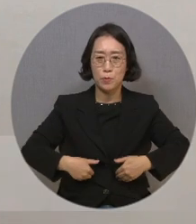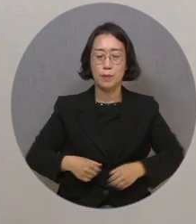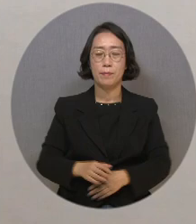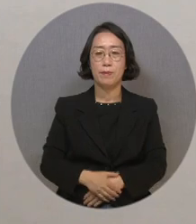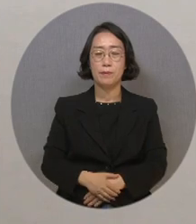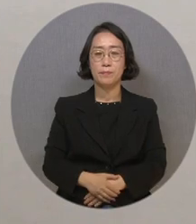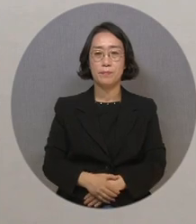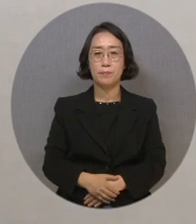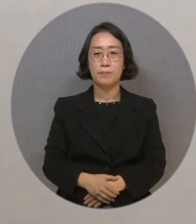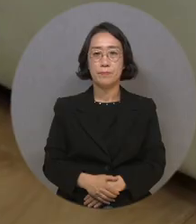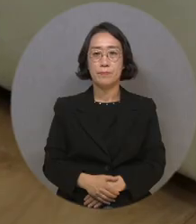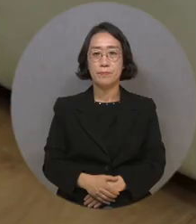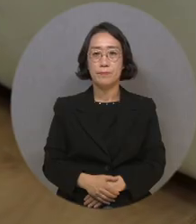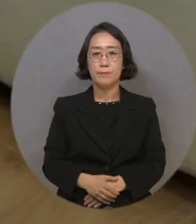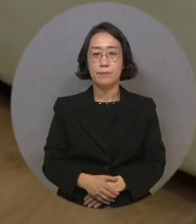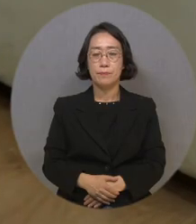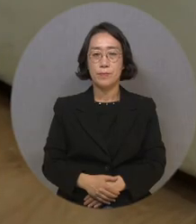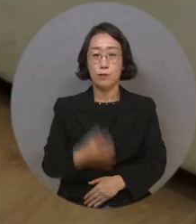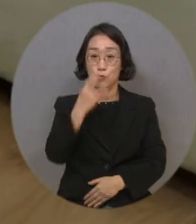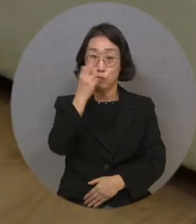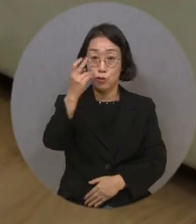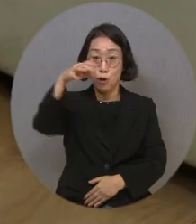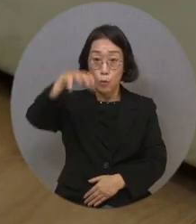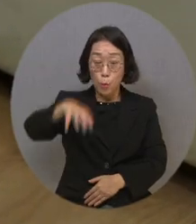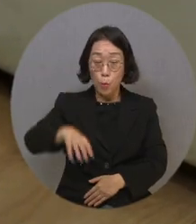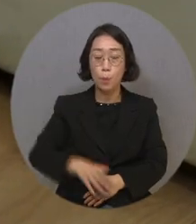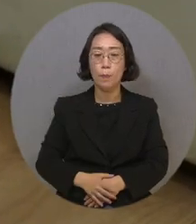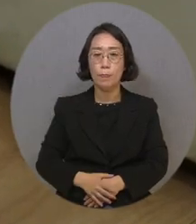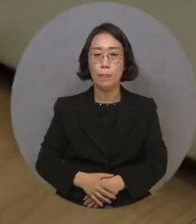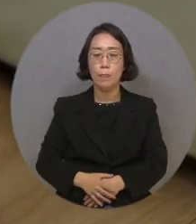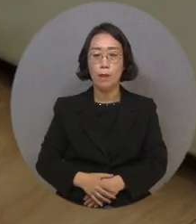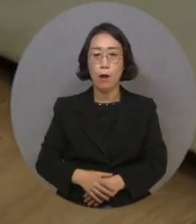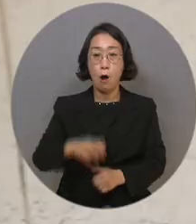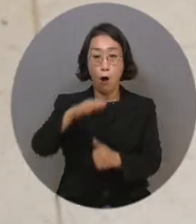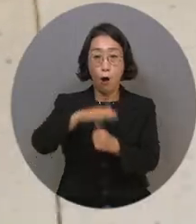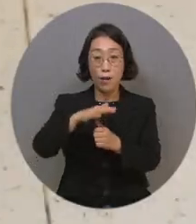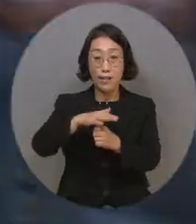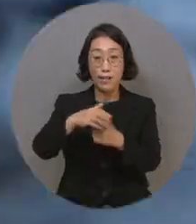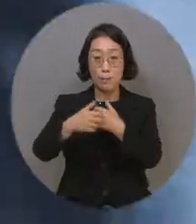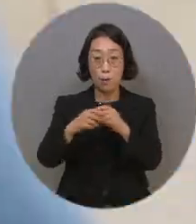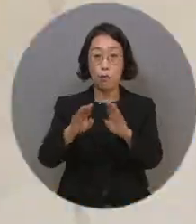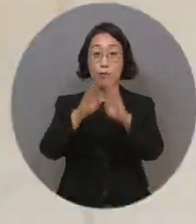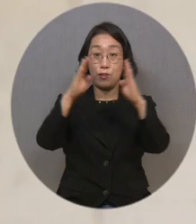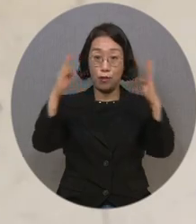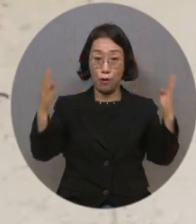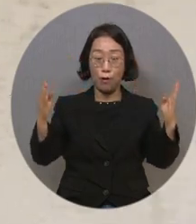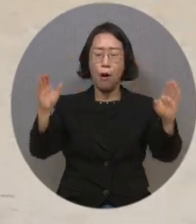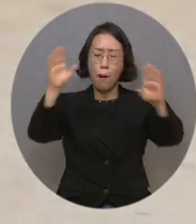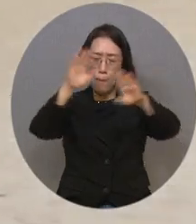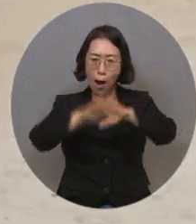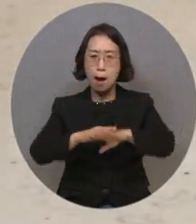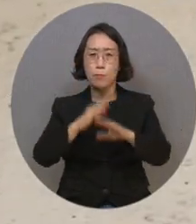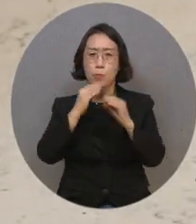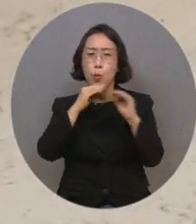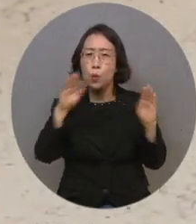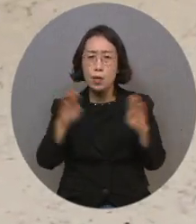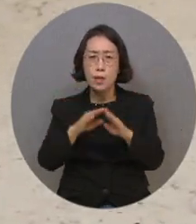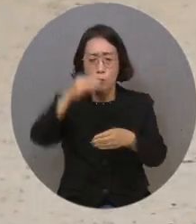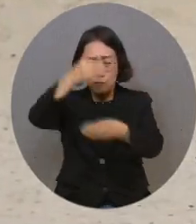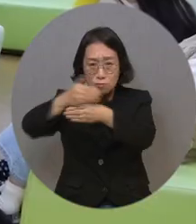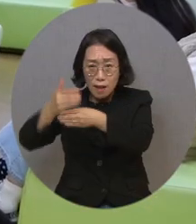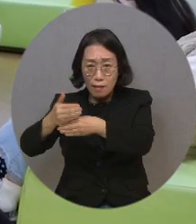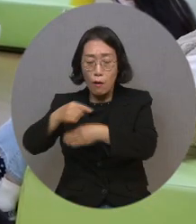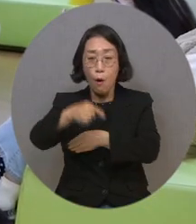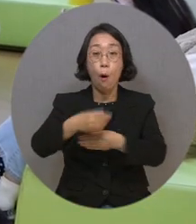생각을 합니다. 순천의 달빛 어린이 병원이 문을 열게 돼 주말이나 야간에 아이가 아프면 갈 곳이